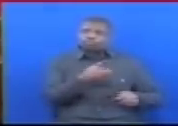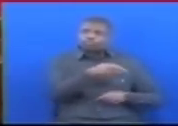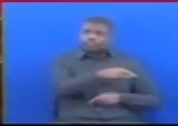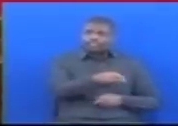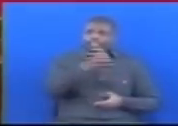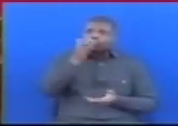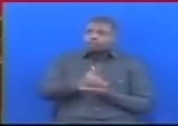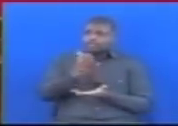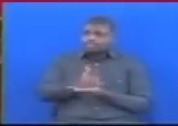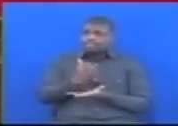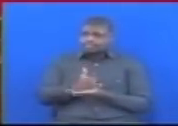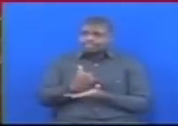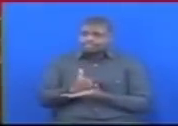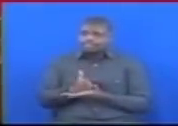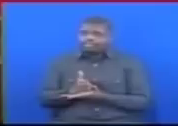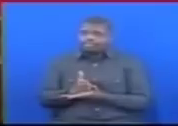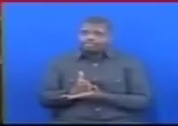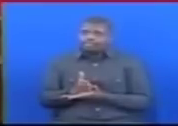kwamba